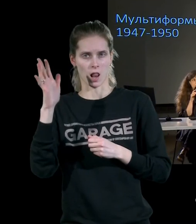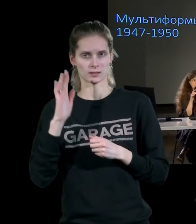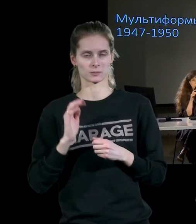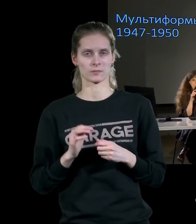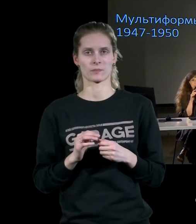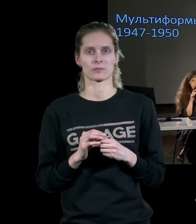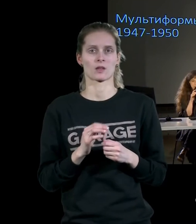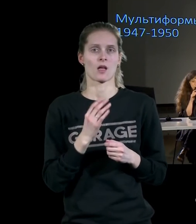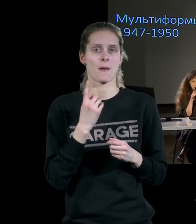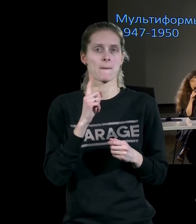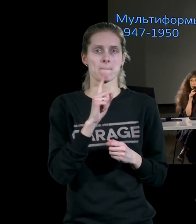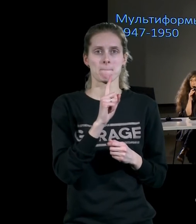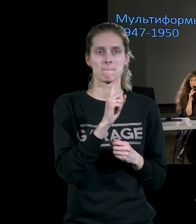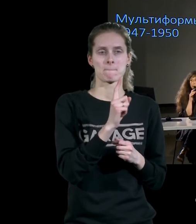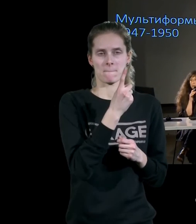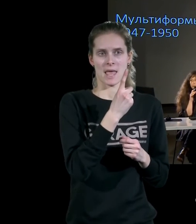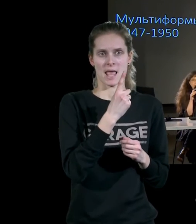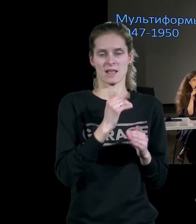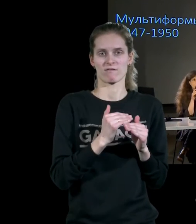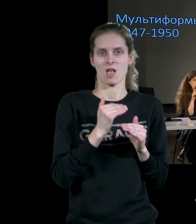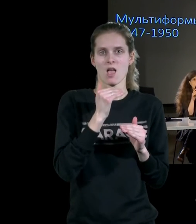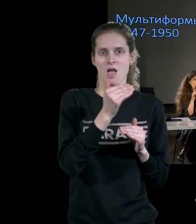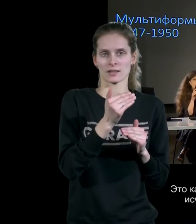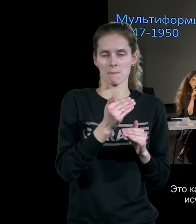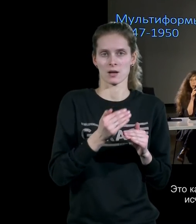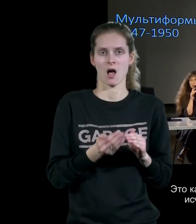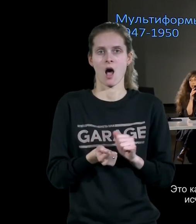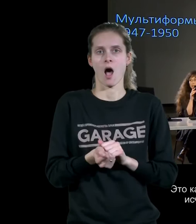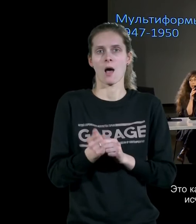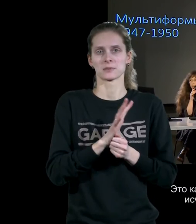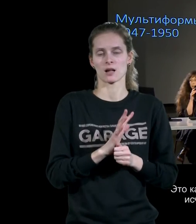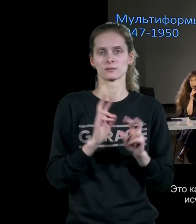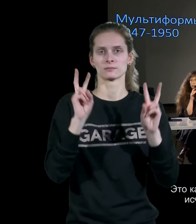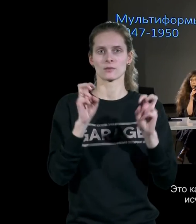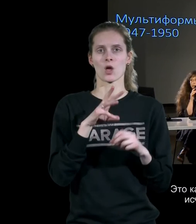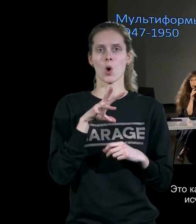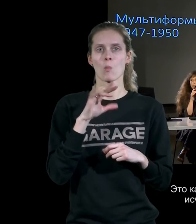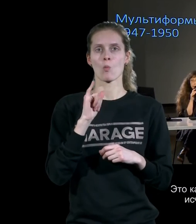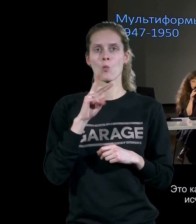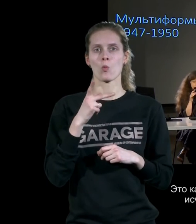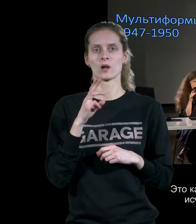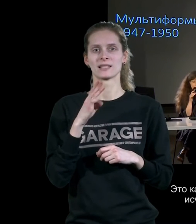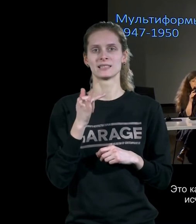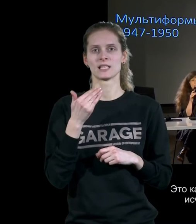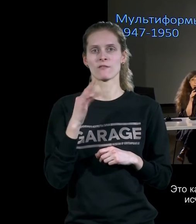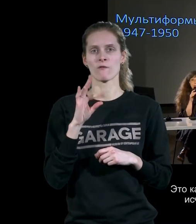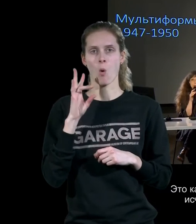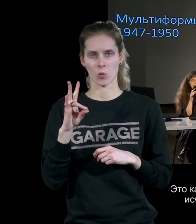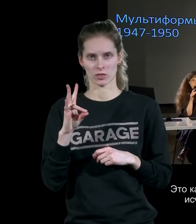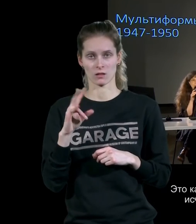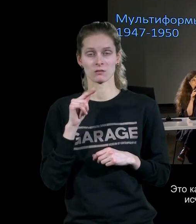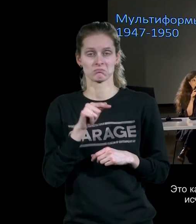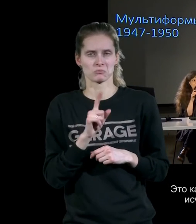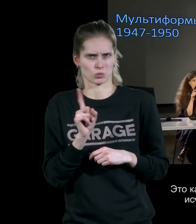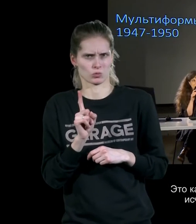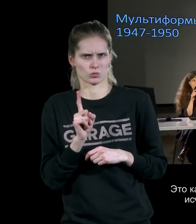себя первой фазе абстракции, которая называлась мультиформа. Это картины, в которых уже фигура